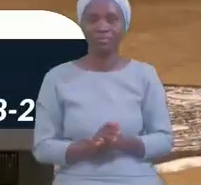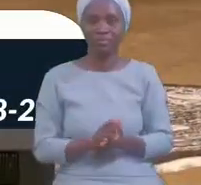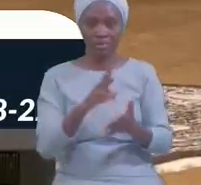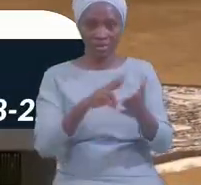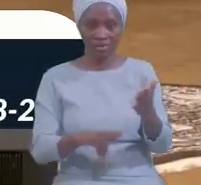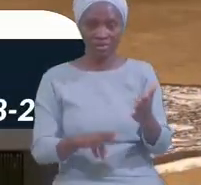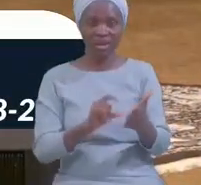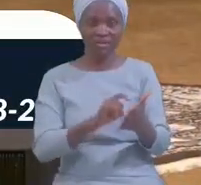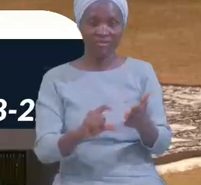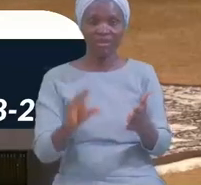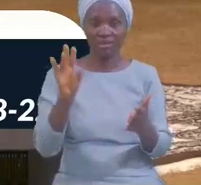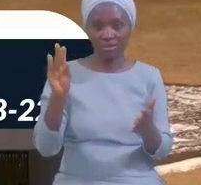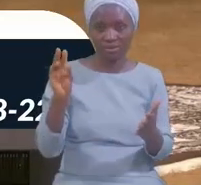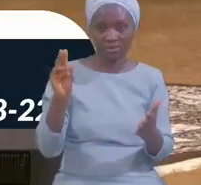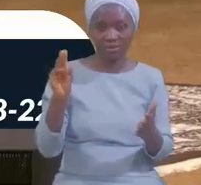verset 17.